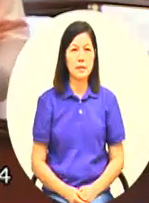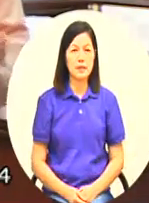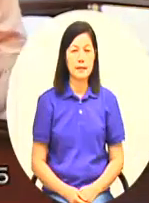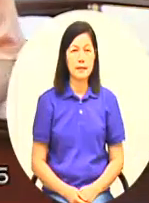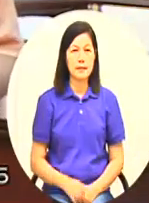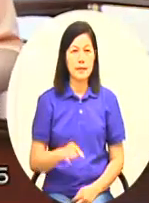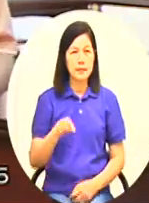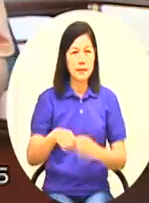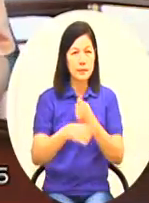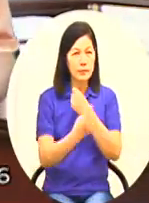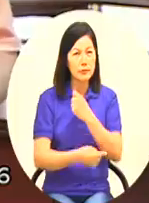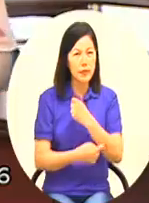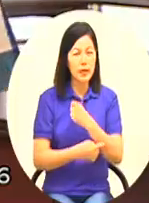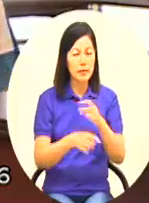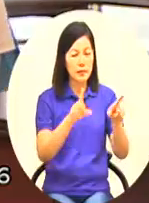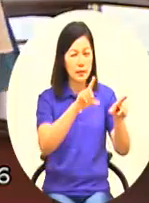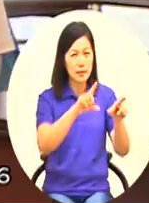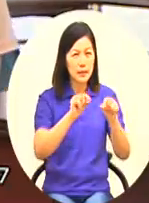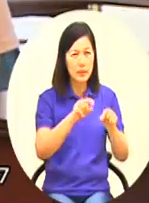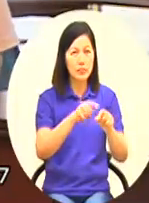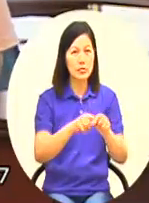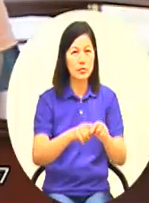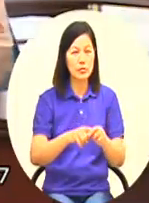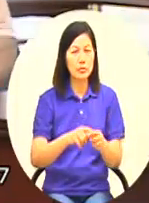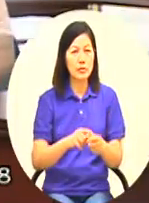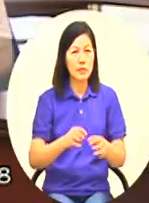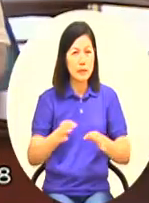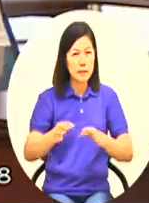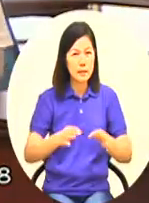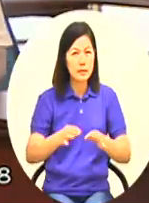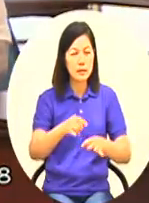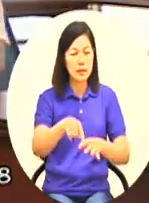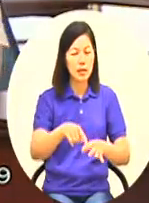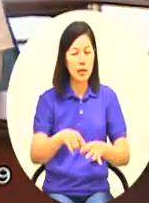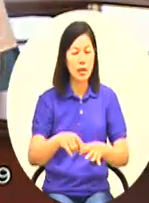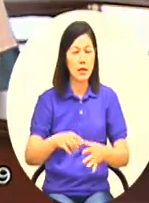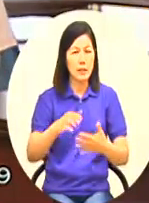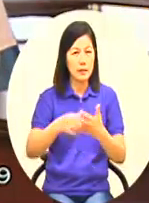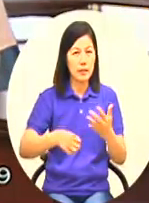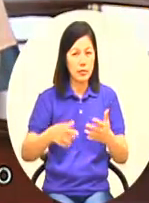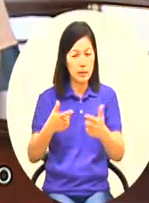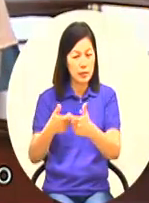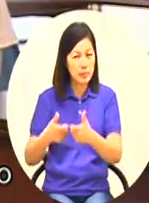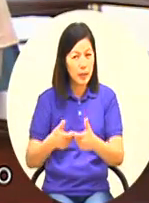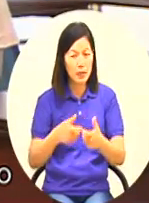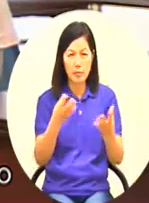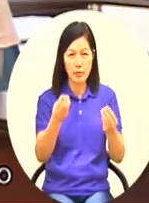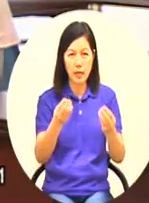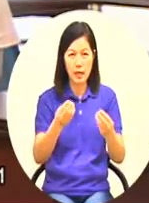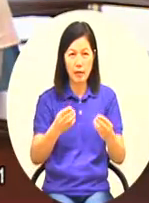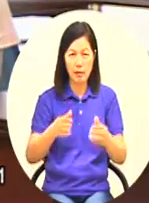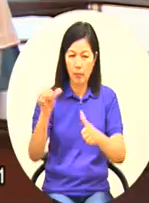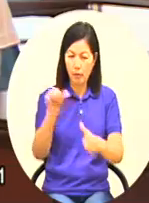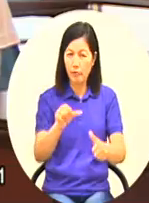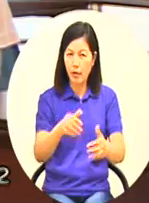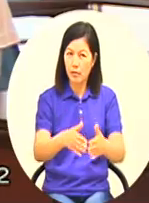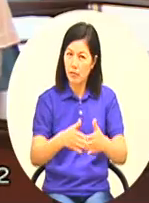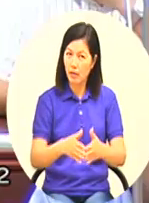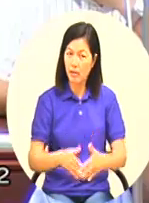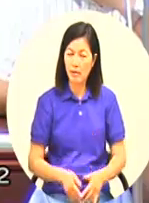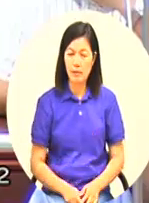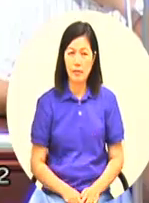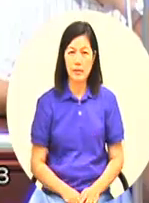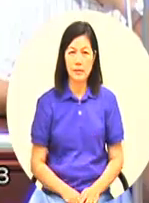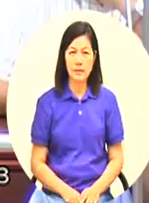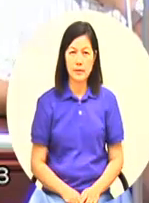律怎么遐业者当然嘞？你用的是爱强力的取缔啊嘞？无符合规定的，无申请来取缔啊嘞？ 哦，不是啦，不是，伊